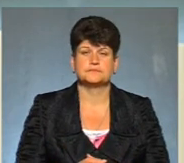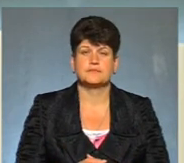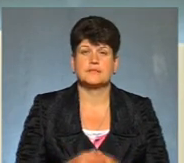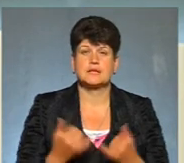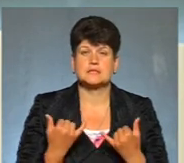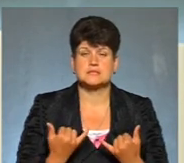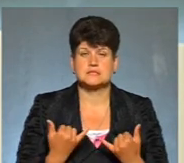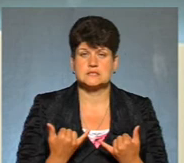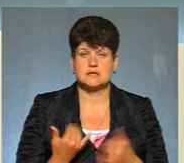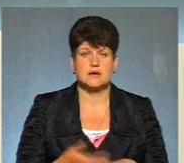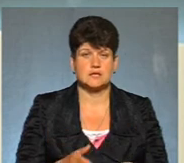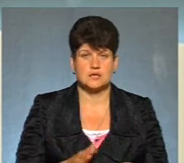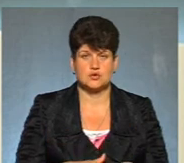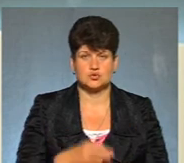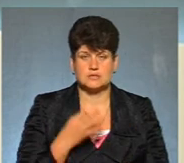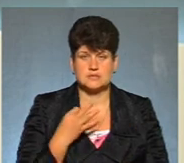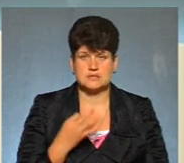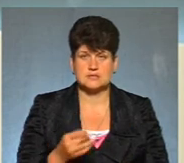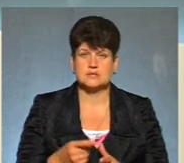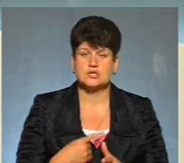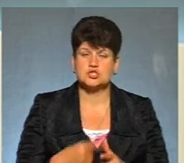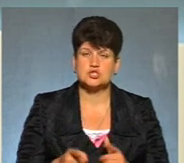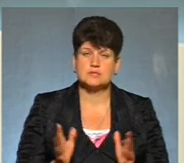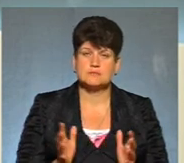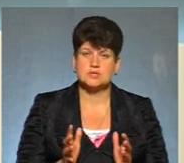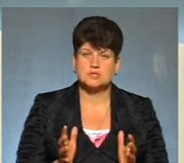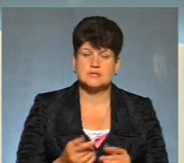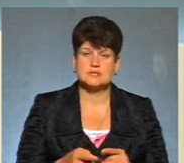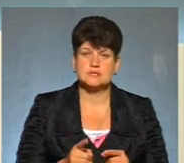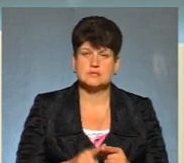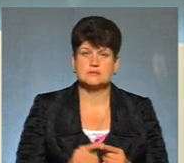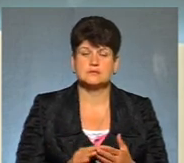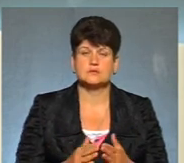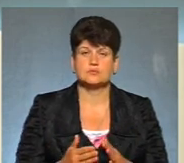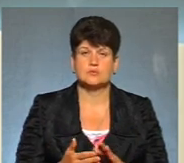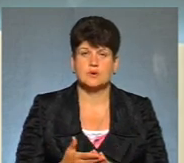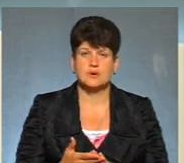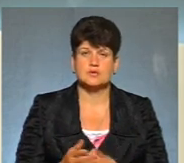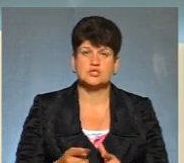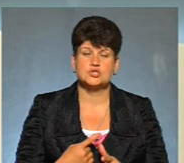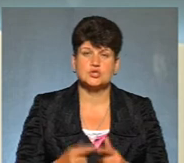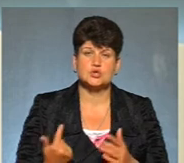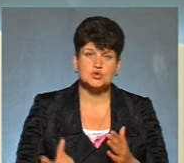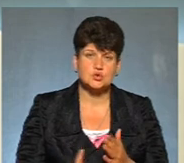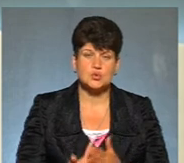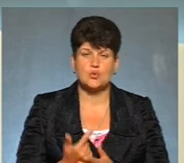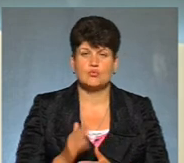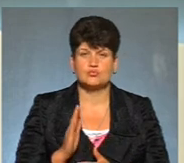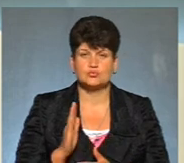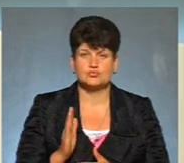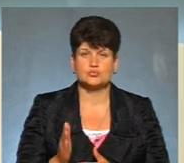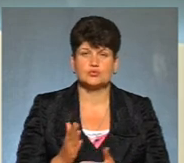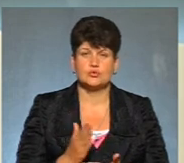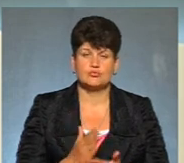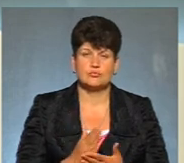Зараз тяжко сказати, чи збережеться така напружена ситуація, чи знову ми будемо